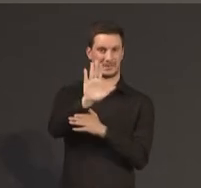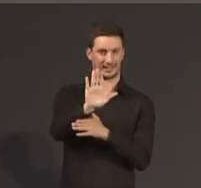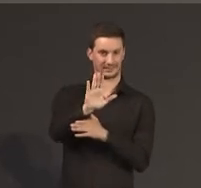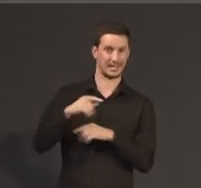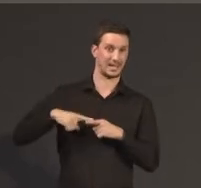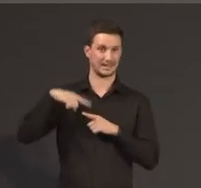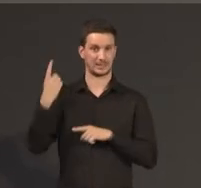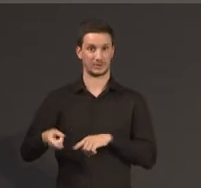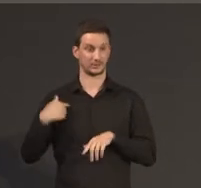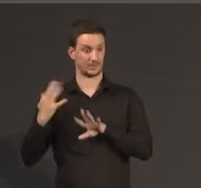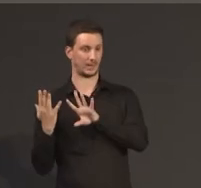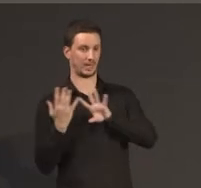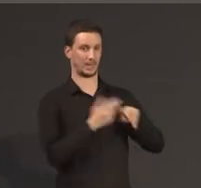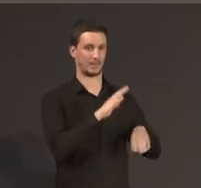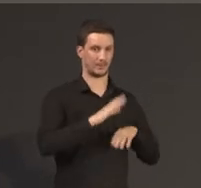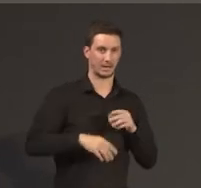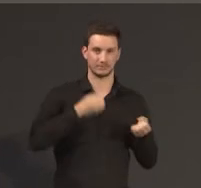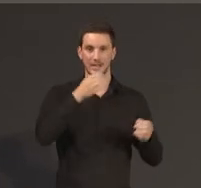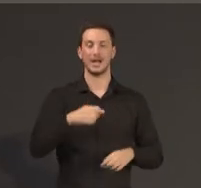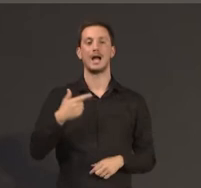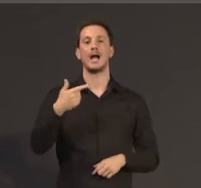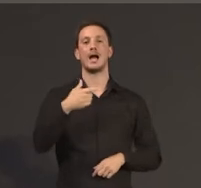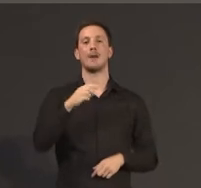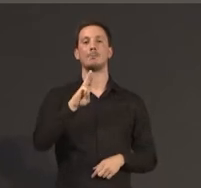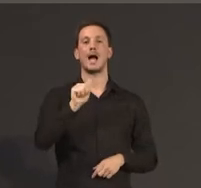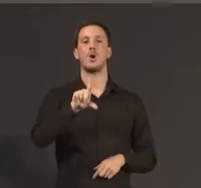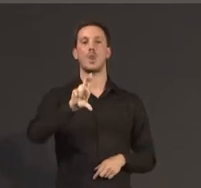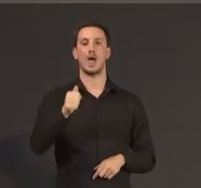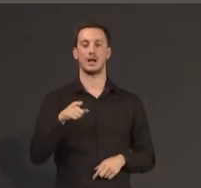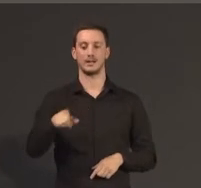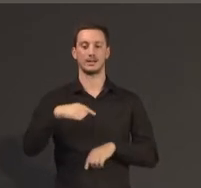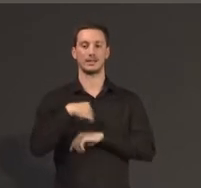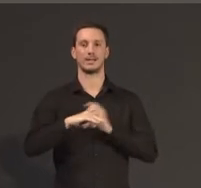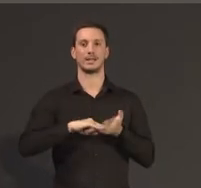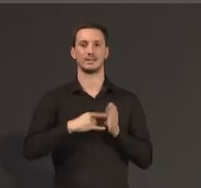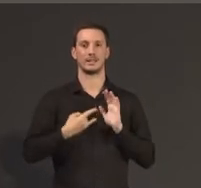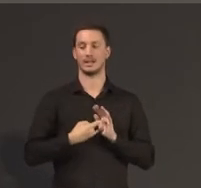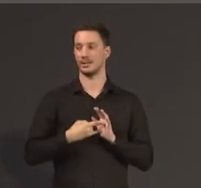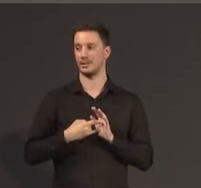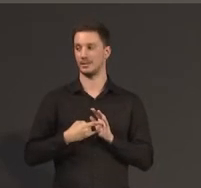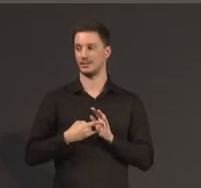després aniran pujant al faristol Paula Gambús i Ferran Camps de l'Enginyeria